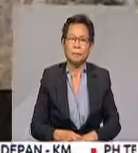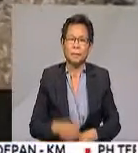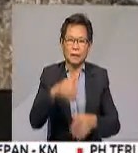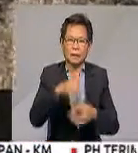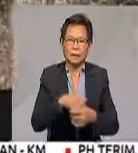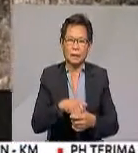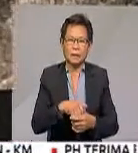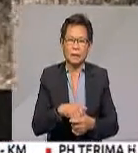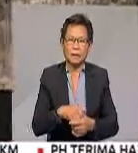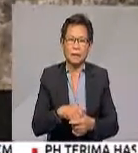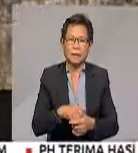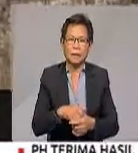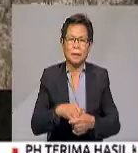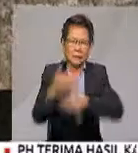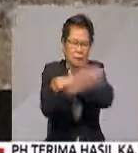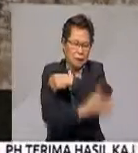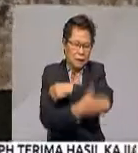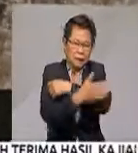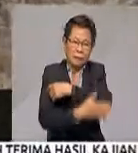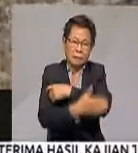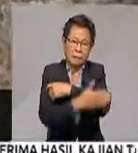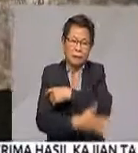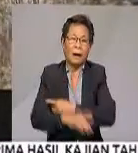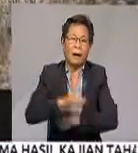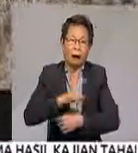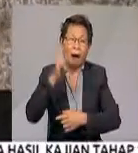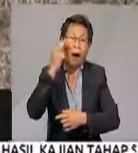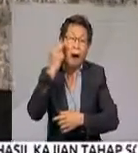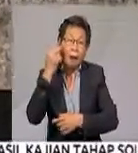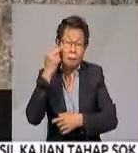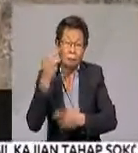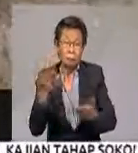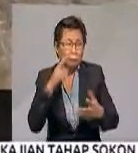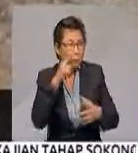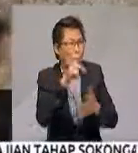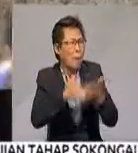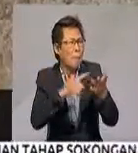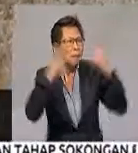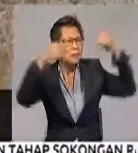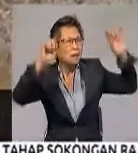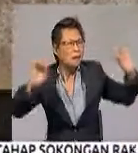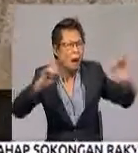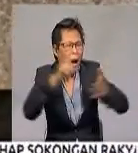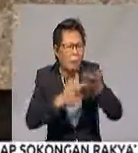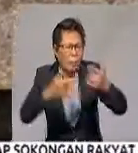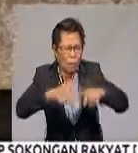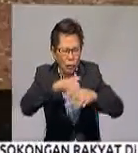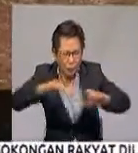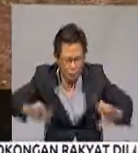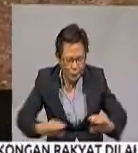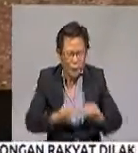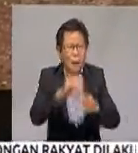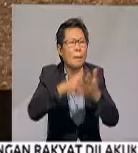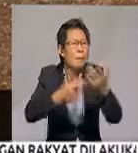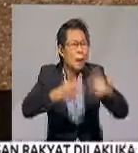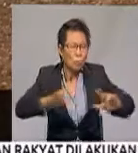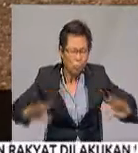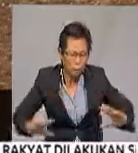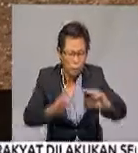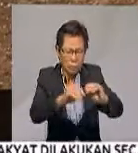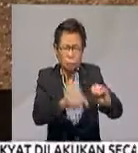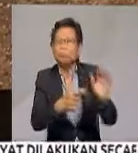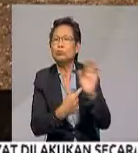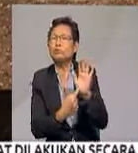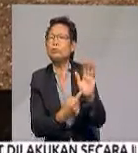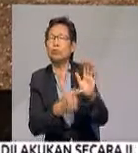konteks Liga Arab sebagainya. Tidak nampak sebarang hasil. Apa yang berlaku adalah dalam persidangan-persidangan itu hanya